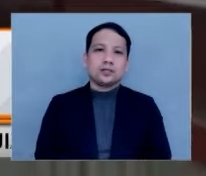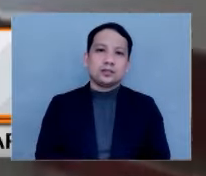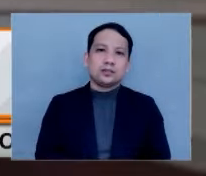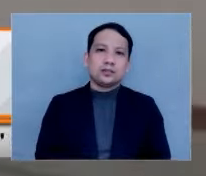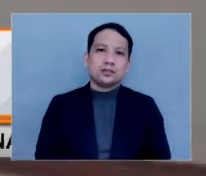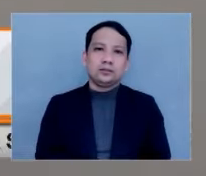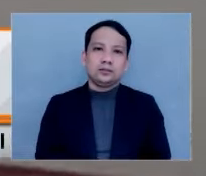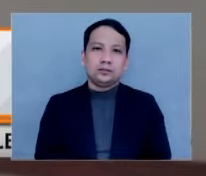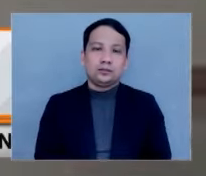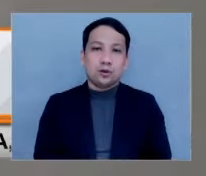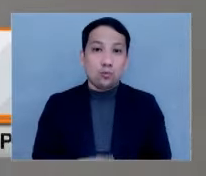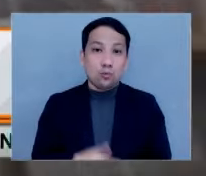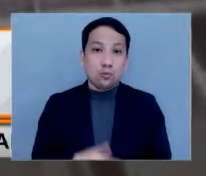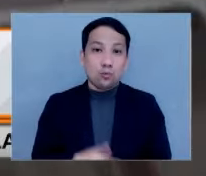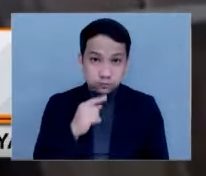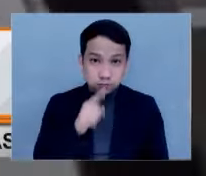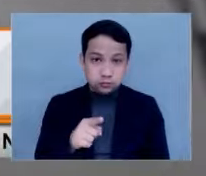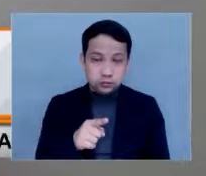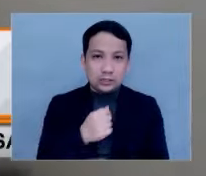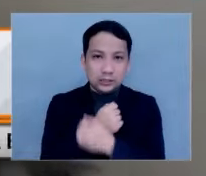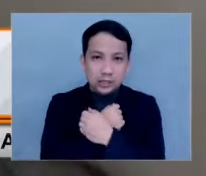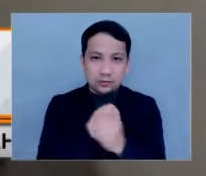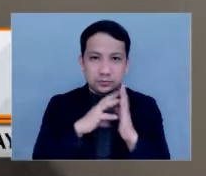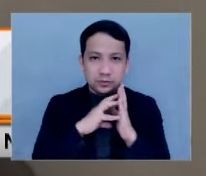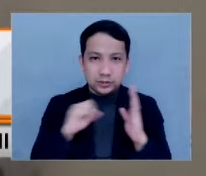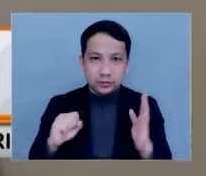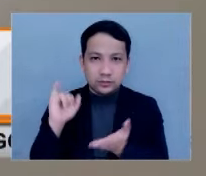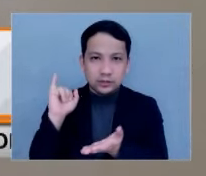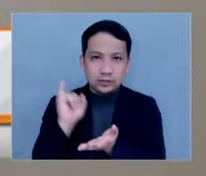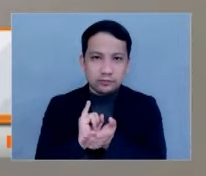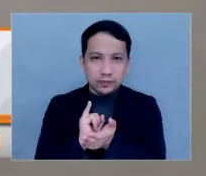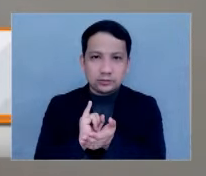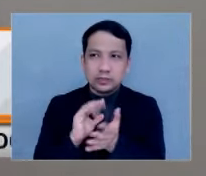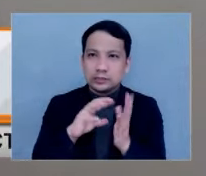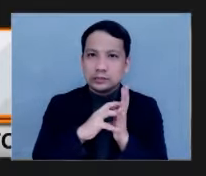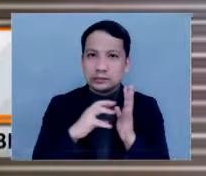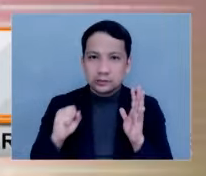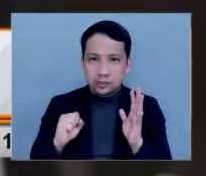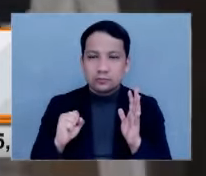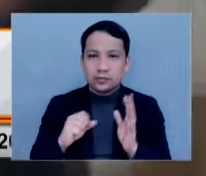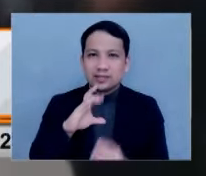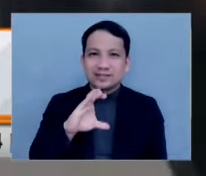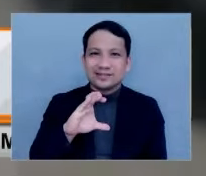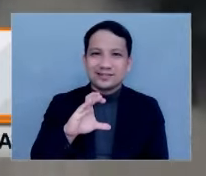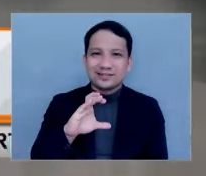Pugad umano ito ng love scam, investment scam at crypto scam.